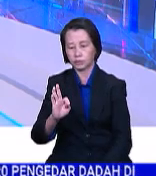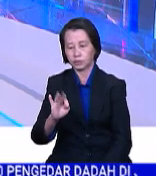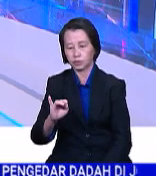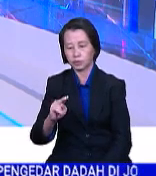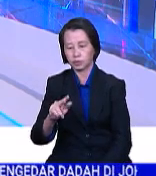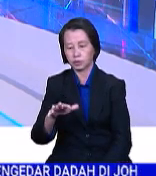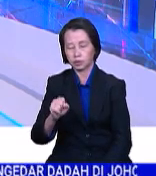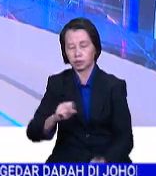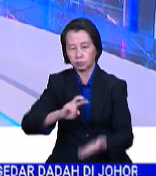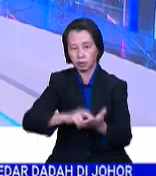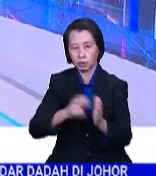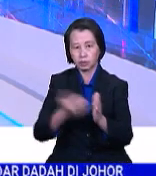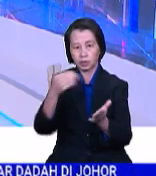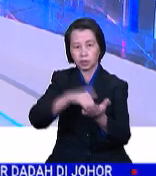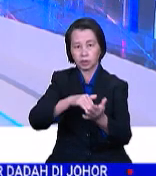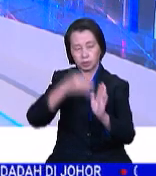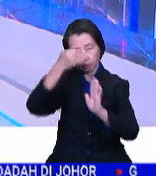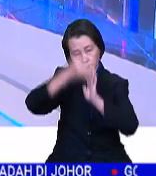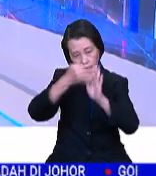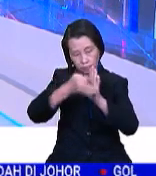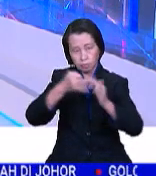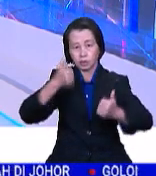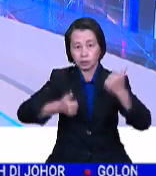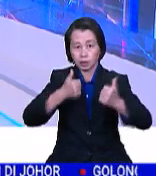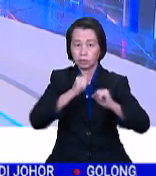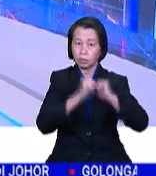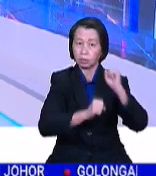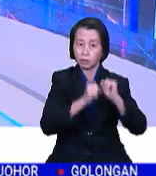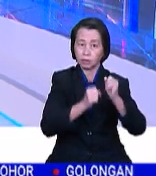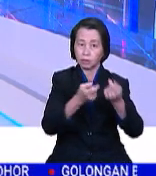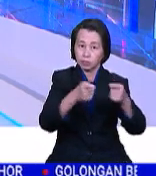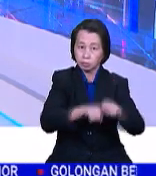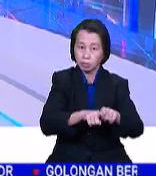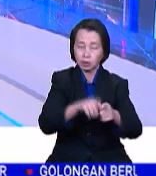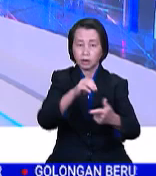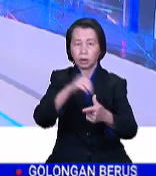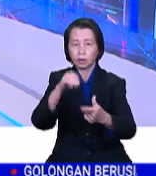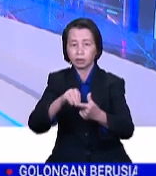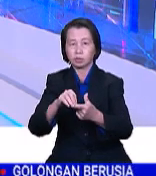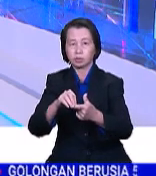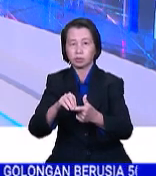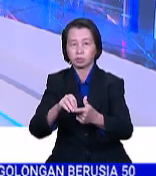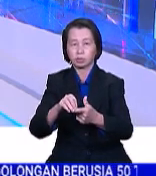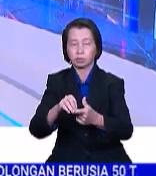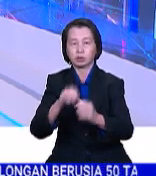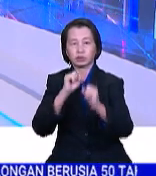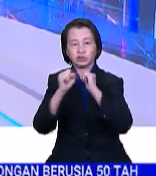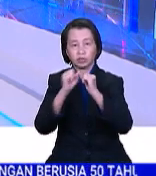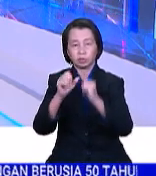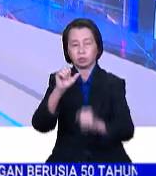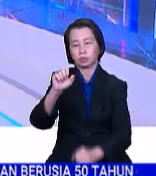FINAS mentakrif semula filem tersebut sama ada bersifat peristiwa ataupun sastra.